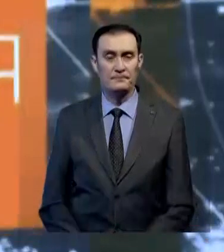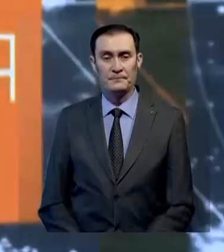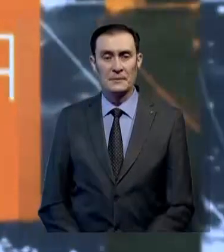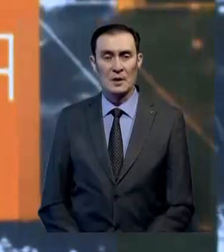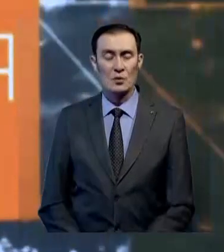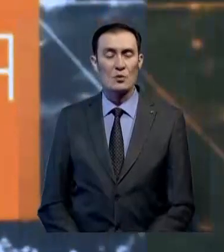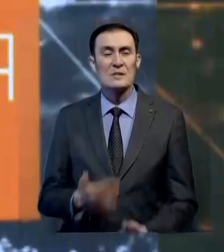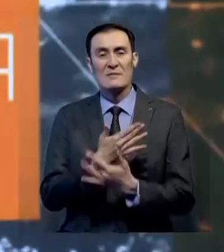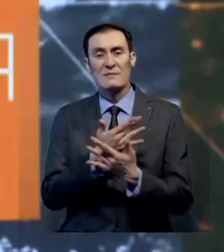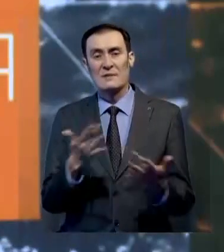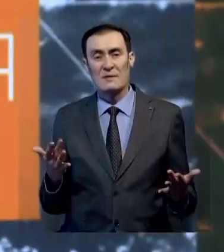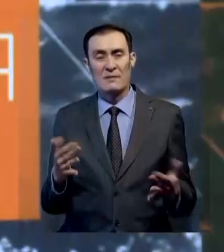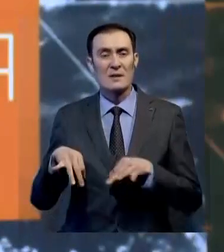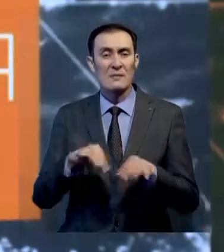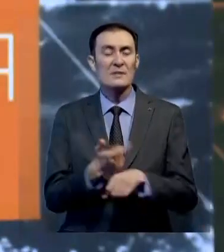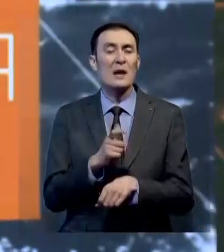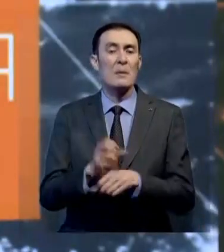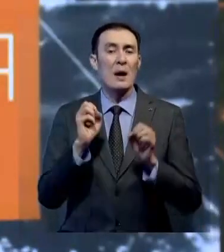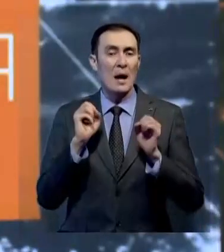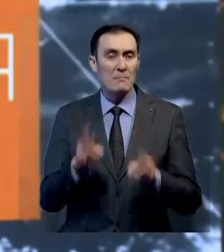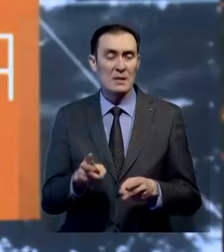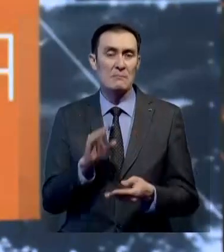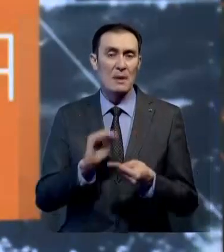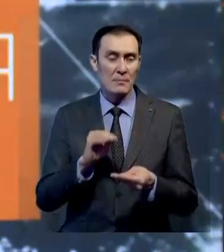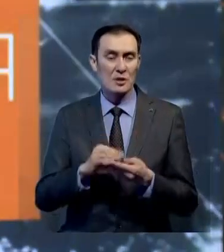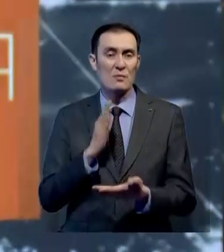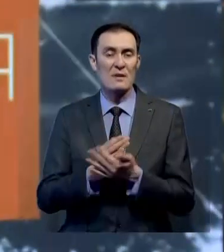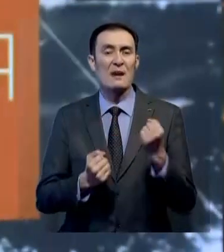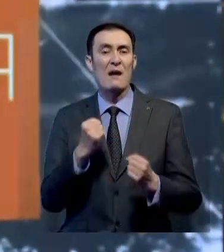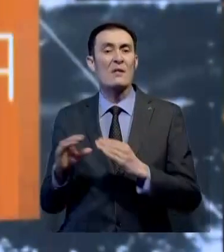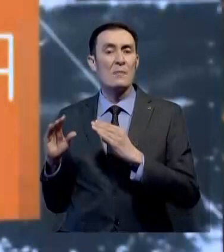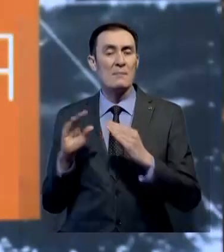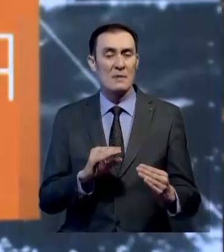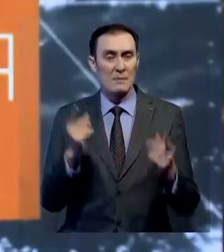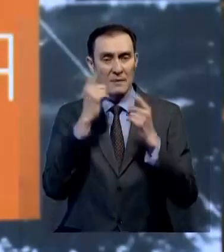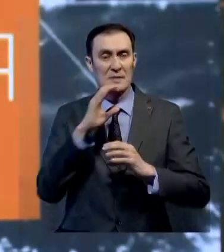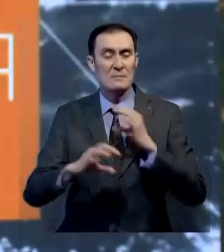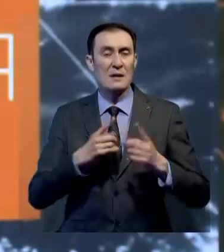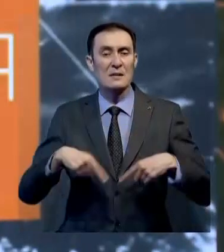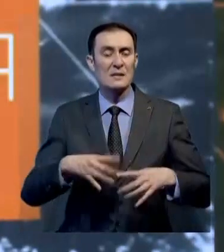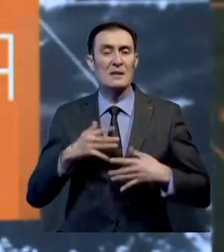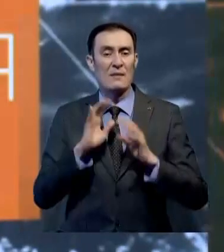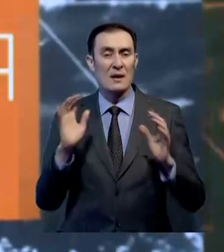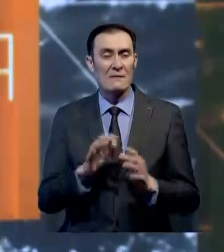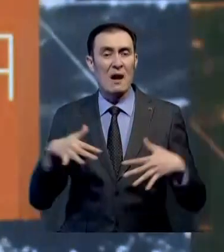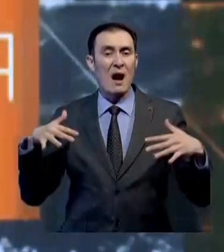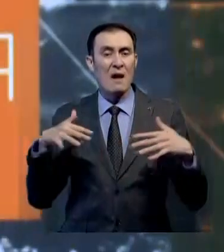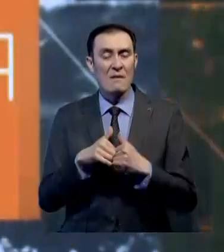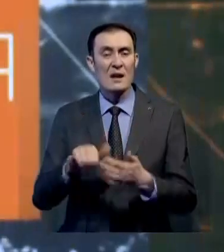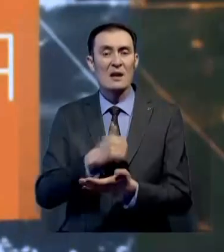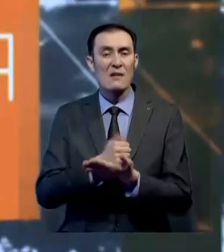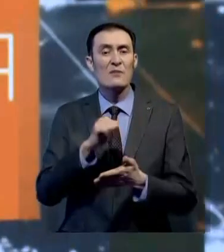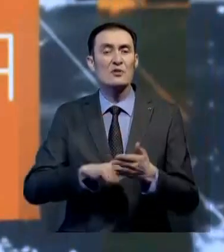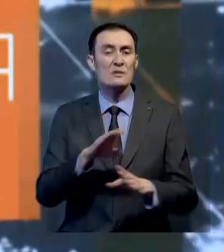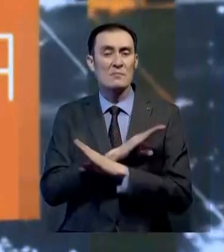Но из всех видов транспорта самым опасным для человека остается автомобильный. По данным Всемирной организации здравоохранения, ДТП –